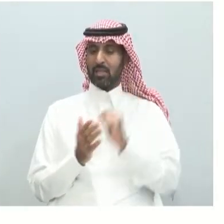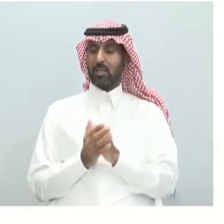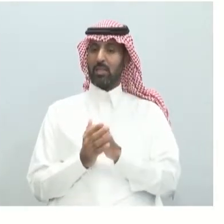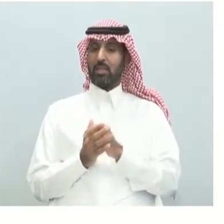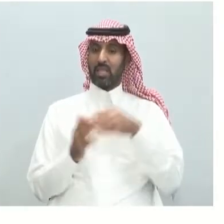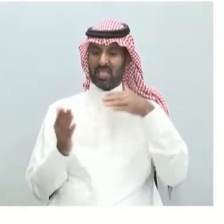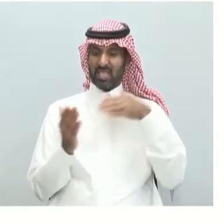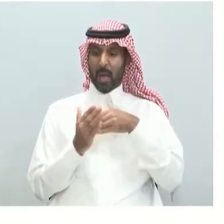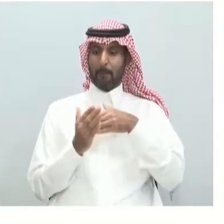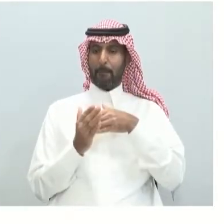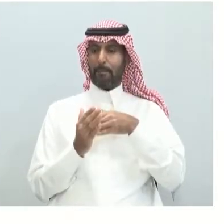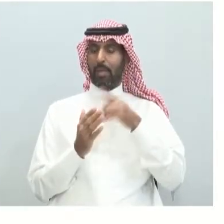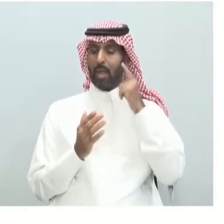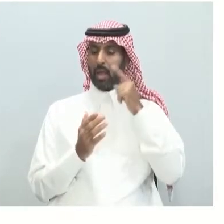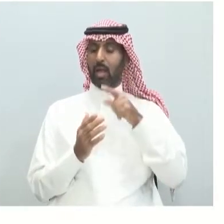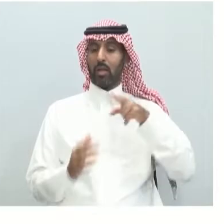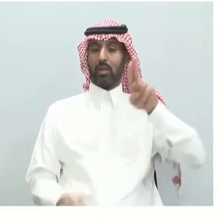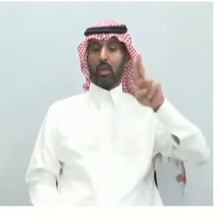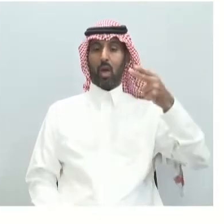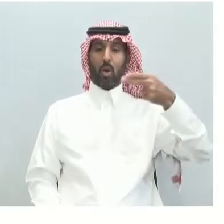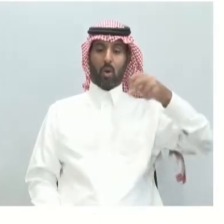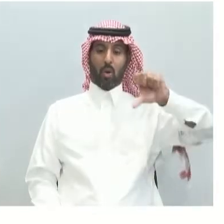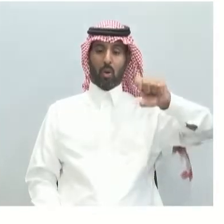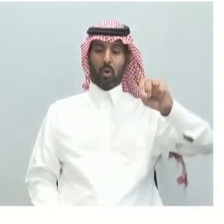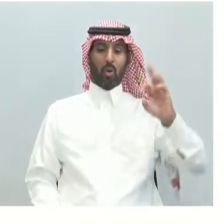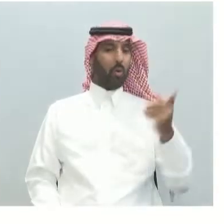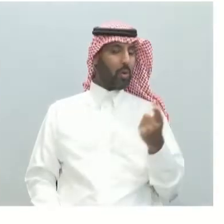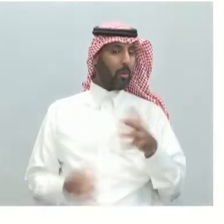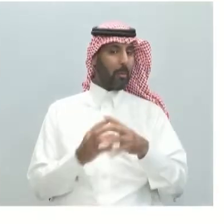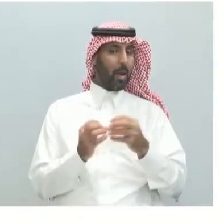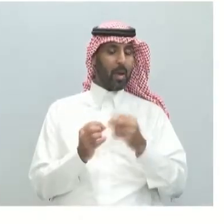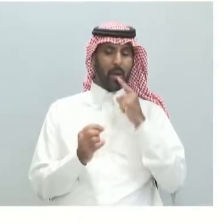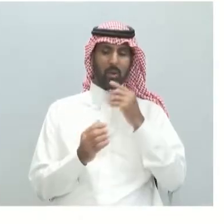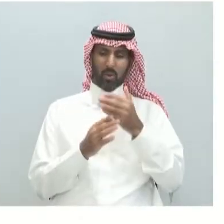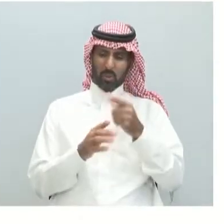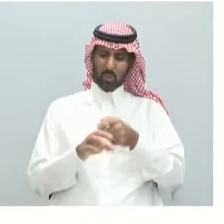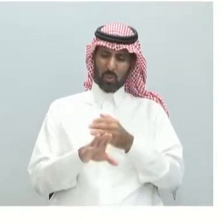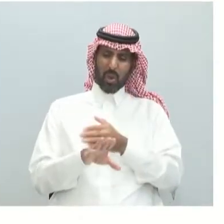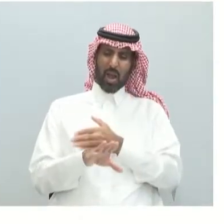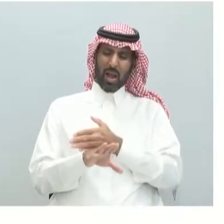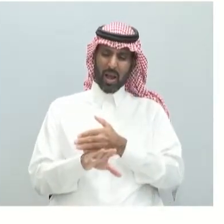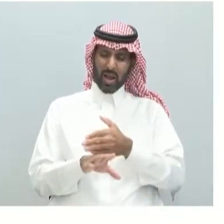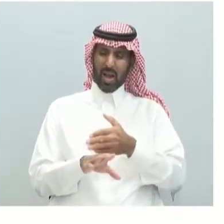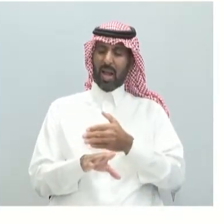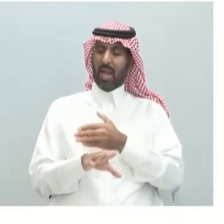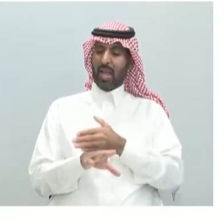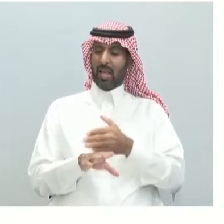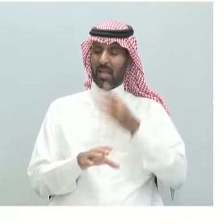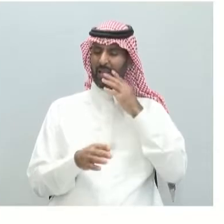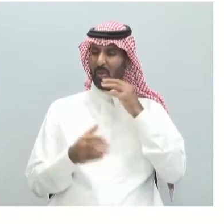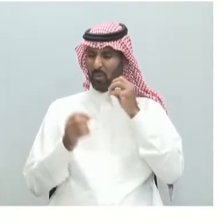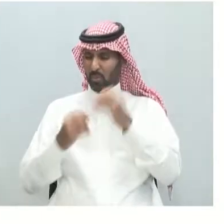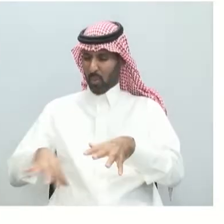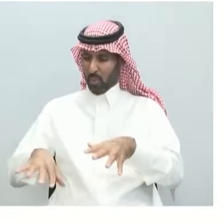بمعنى تساعد تاخر تهدم